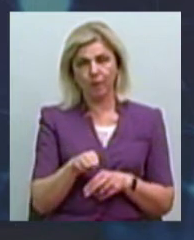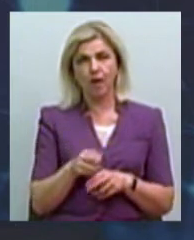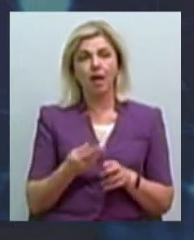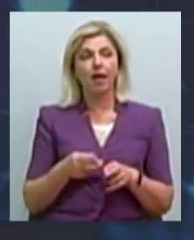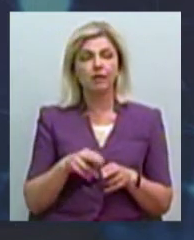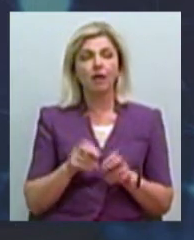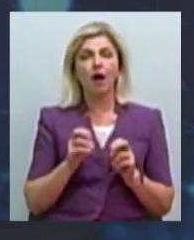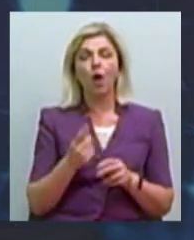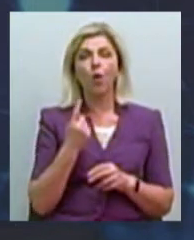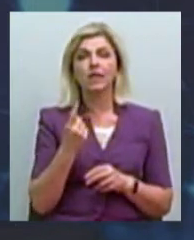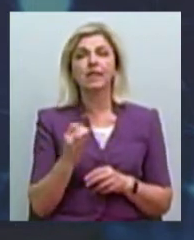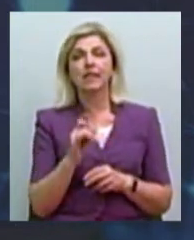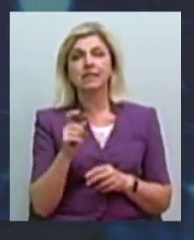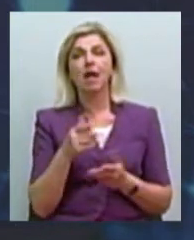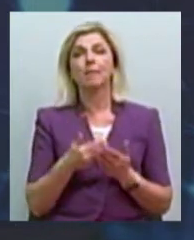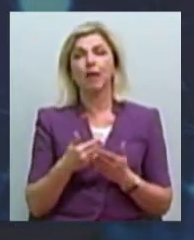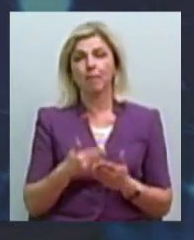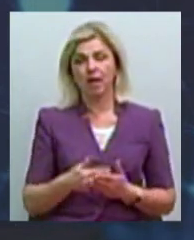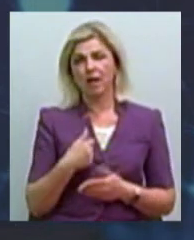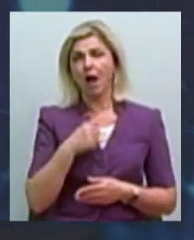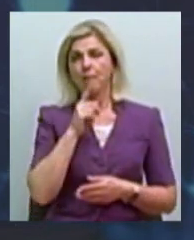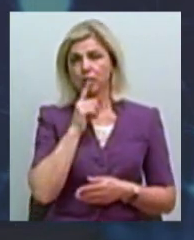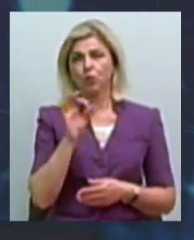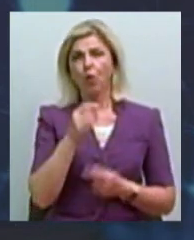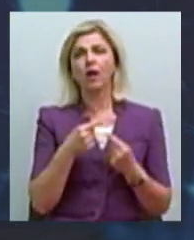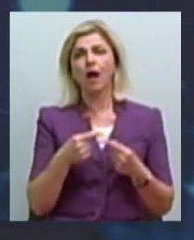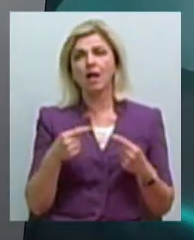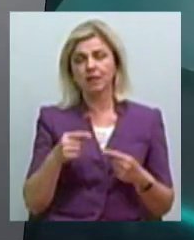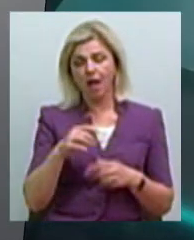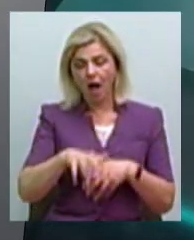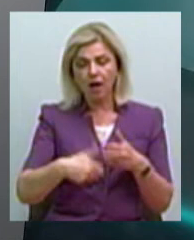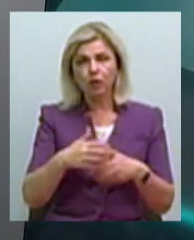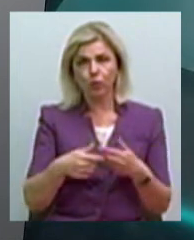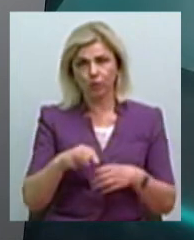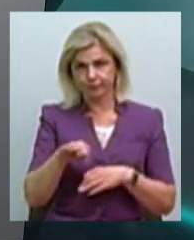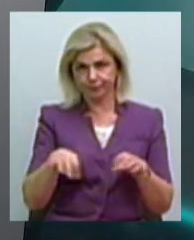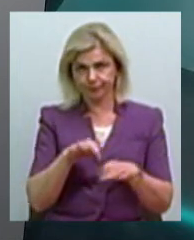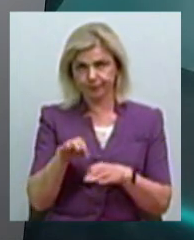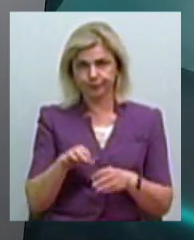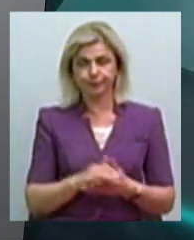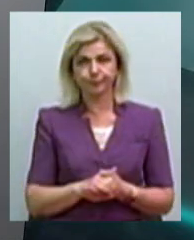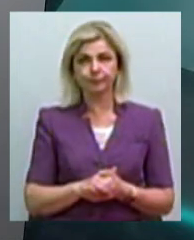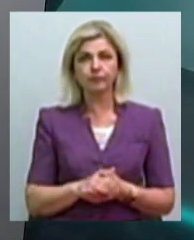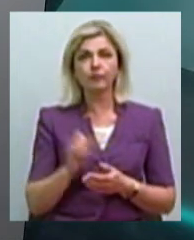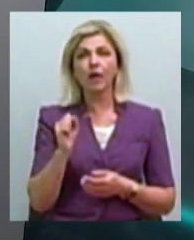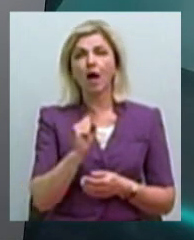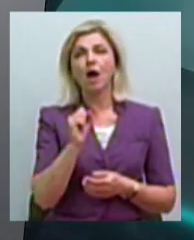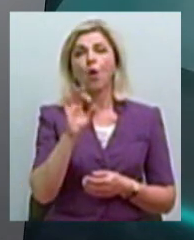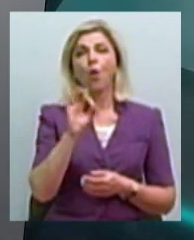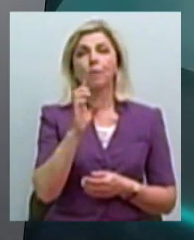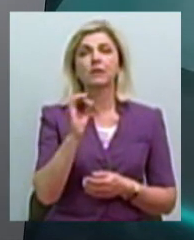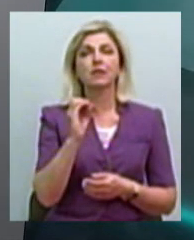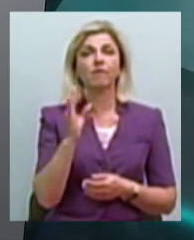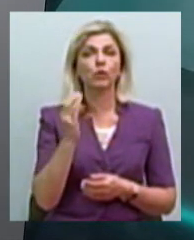как один из примеров. Я уже молчу про огромное количество разных археологических... И это такой объект, та же обсерватория, который в мире